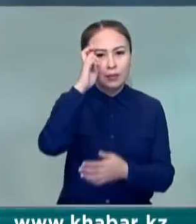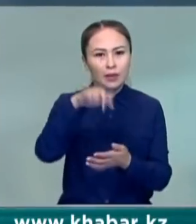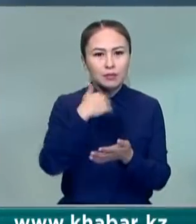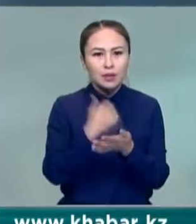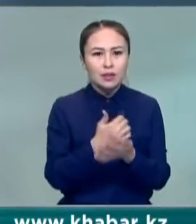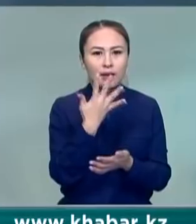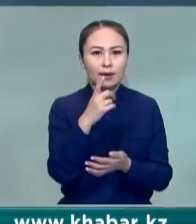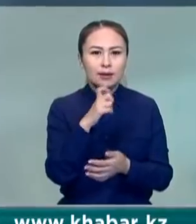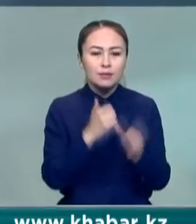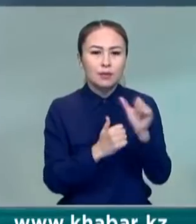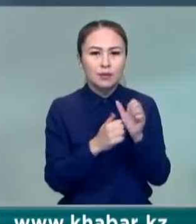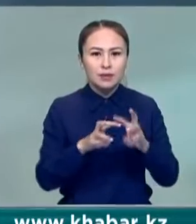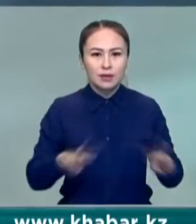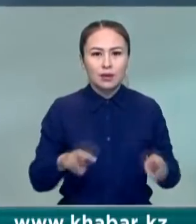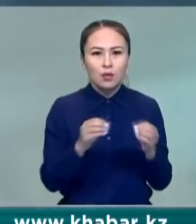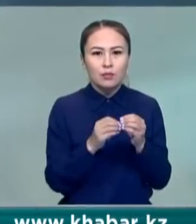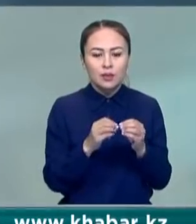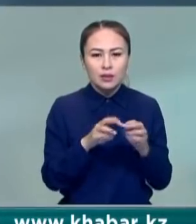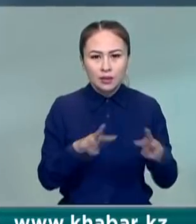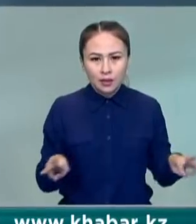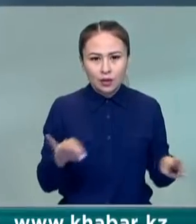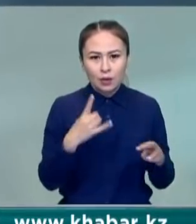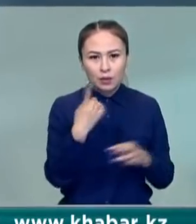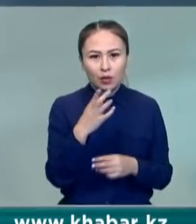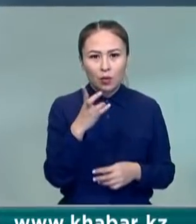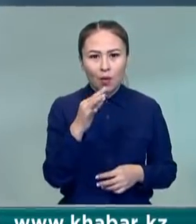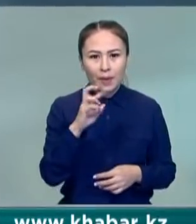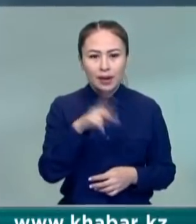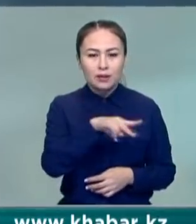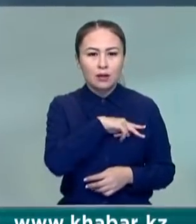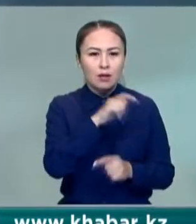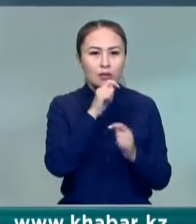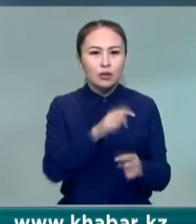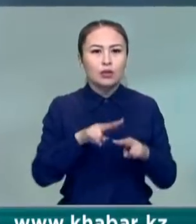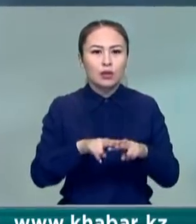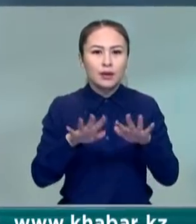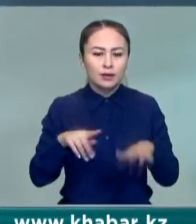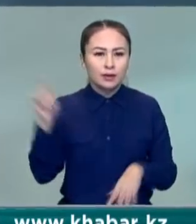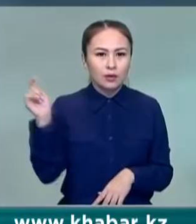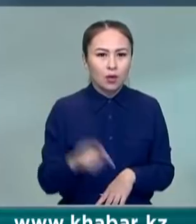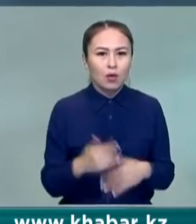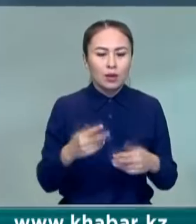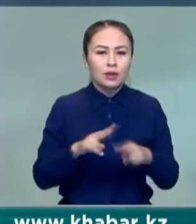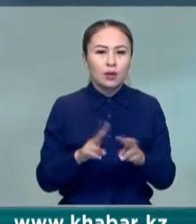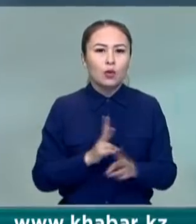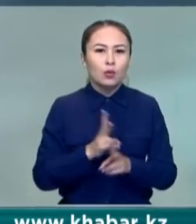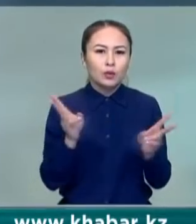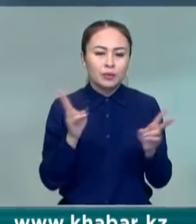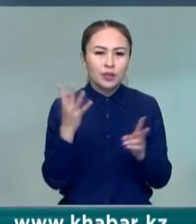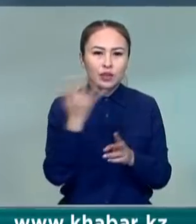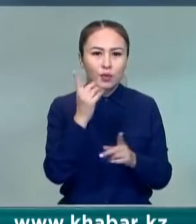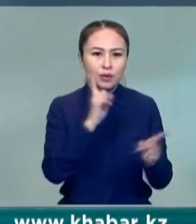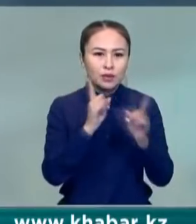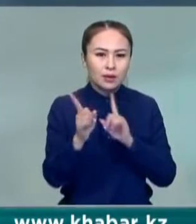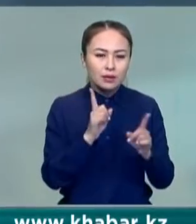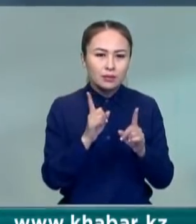мемлекет басшысы, 5 экс-премьер-министр, 10 министр және 1 Нобель сыйлығының лауреаты Нұрсұлтанға келді. Олар Астана клубының